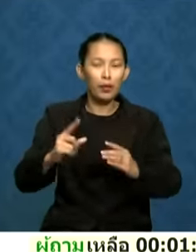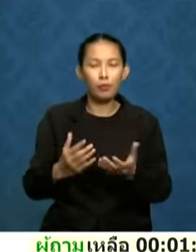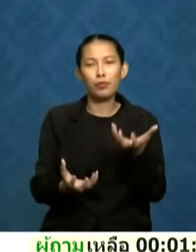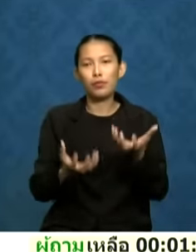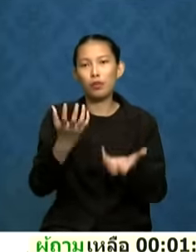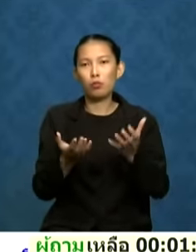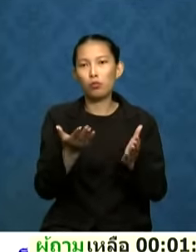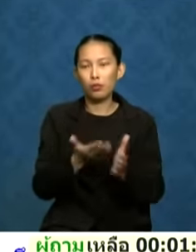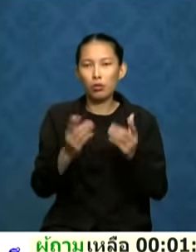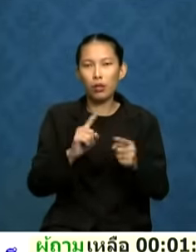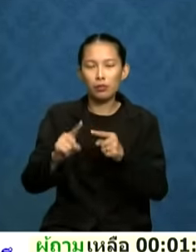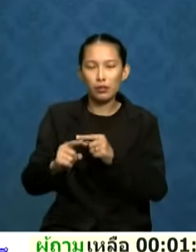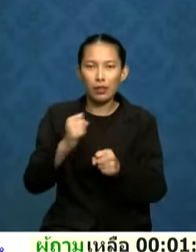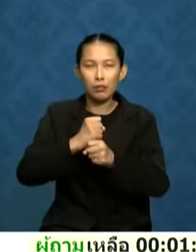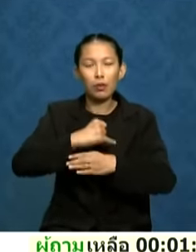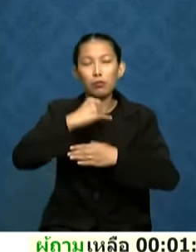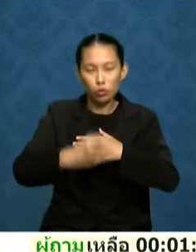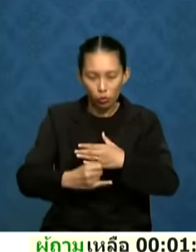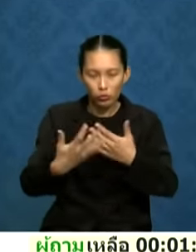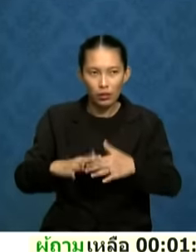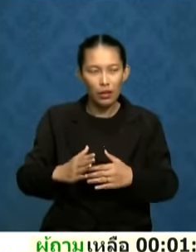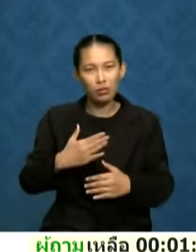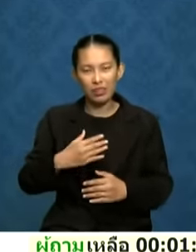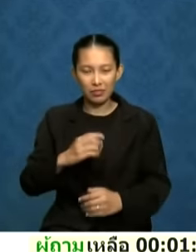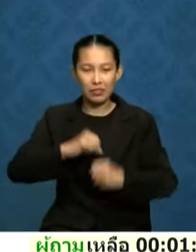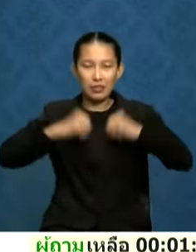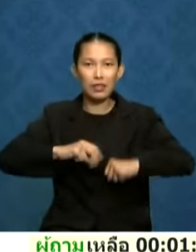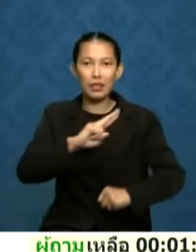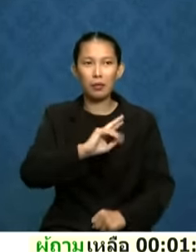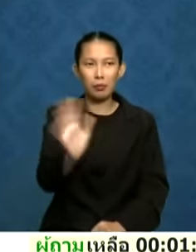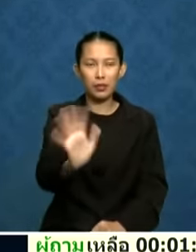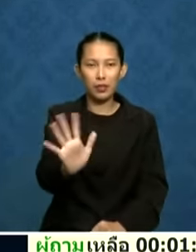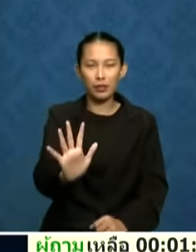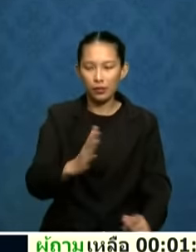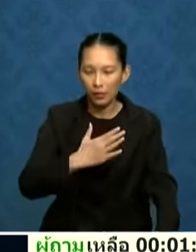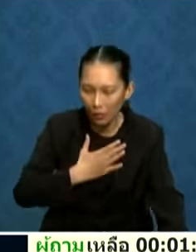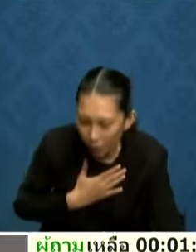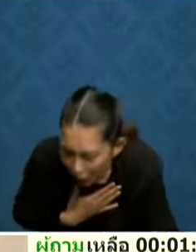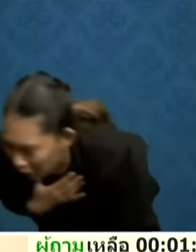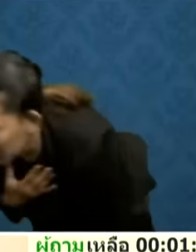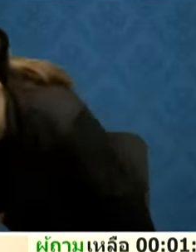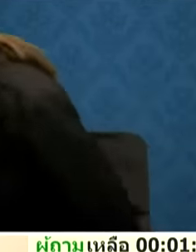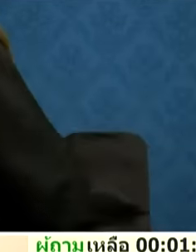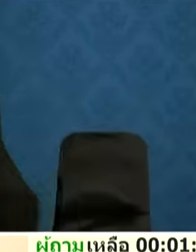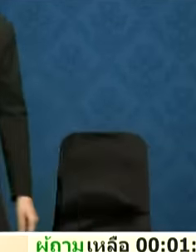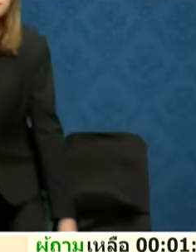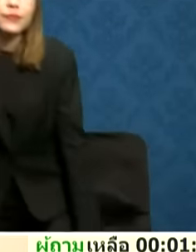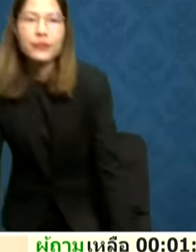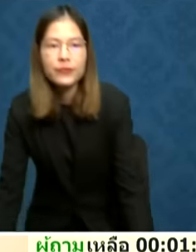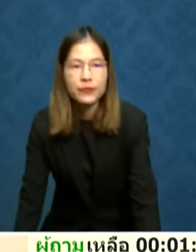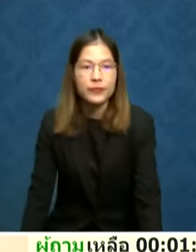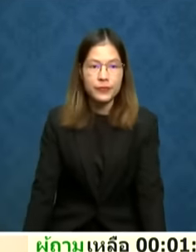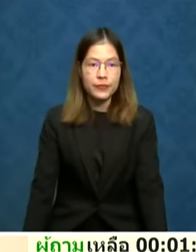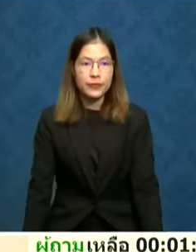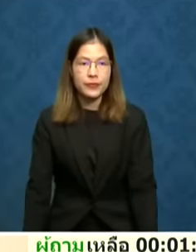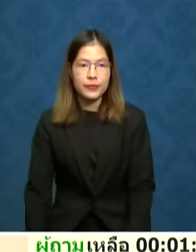ทำมัเดินถึงทสุดครับอย่าดวนเอาโตัเองเปทัวตักษิตนะครับท่านรัศมัน ครั้สุดท้